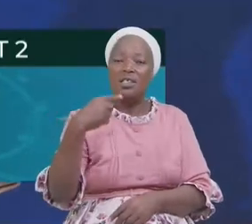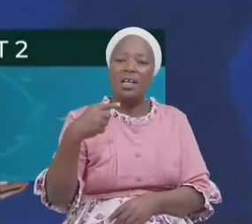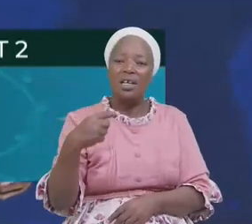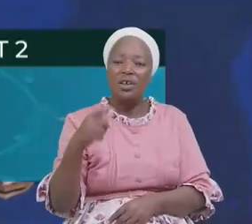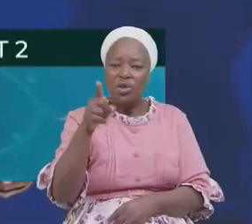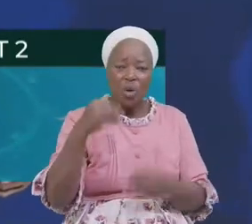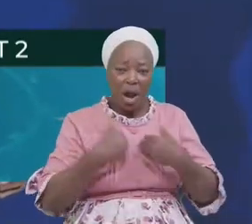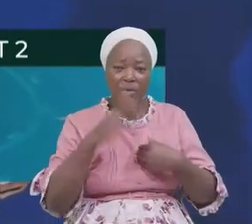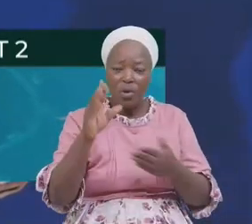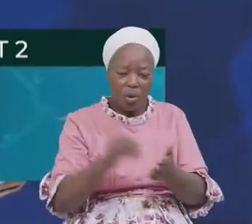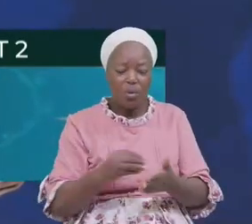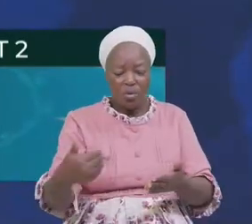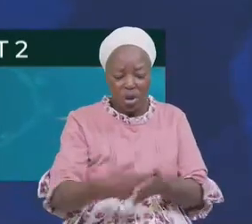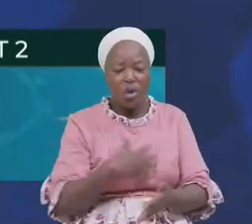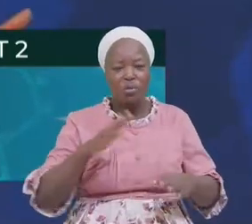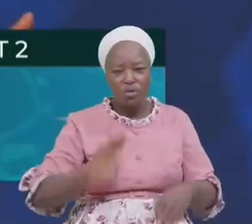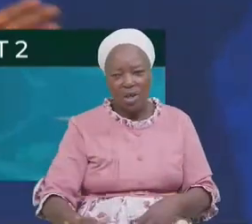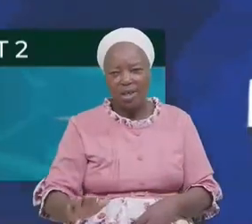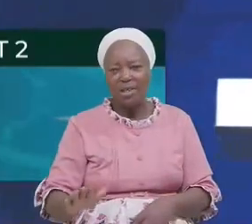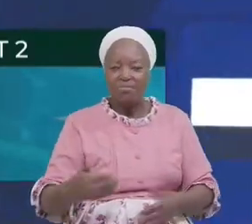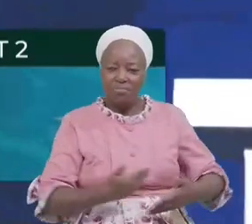Tu auras ton enfant.